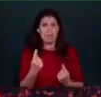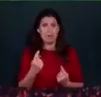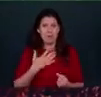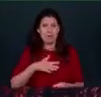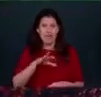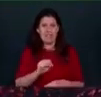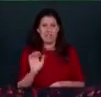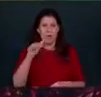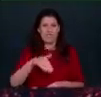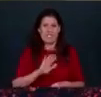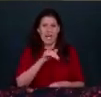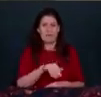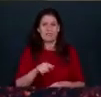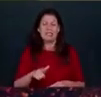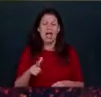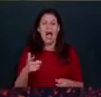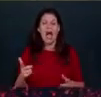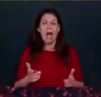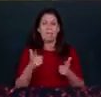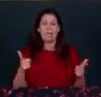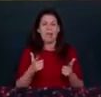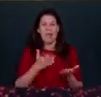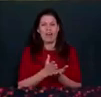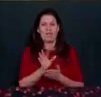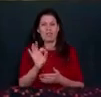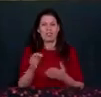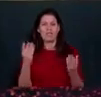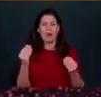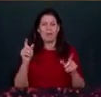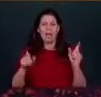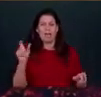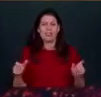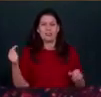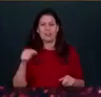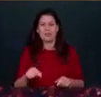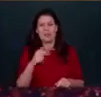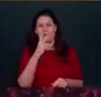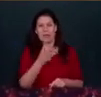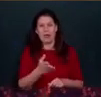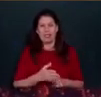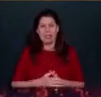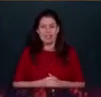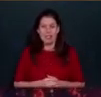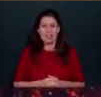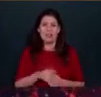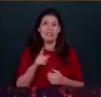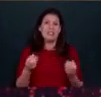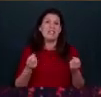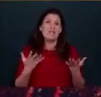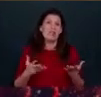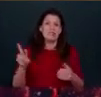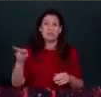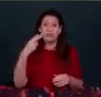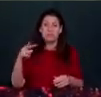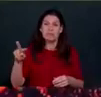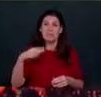הבילוי הקבוע שלהם שהפך לאטרקציה מקומית. זה בא לו משהו טבעי, שהוא הסתכל עליי כל הזמן ולמד